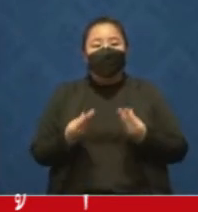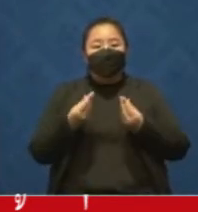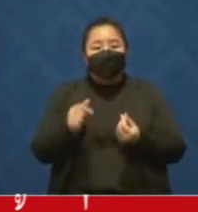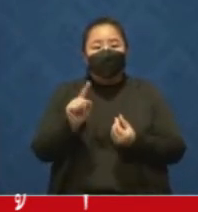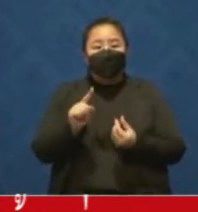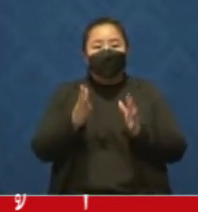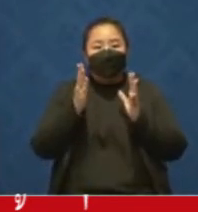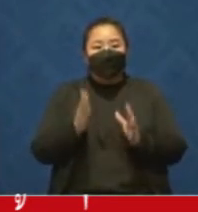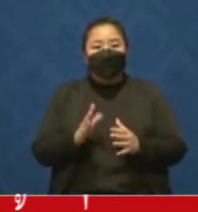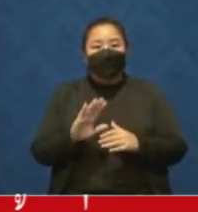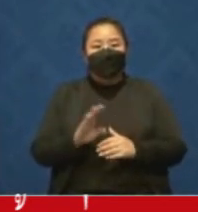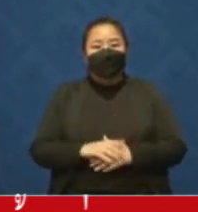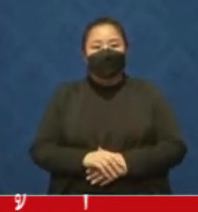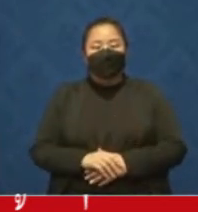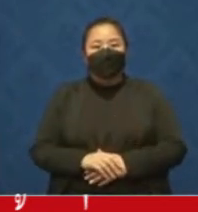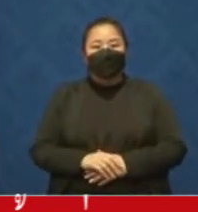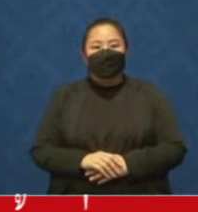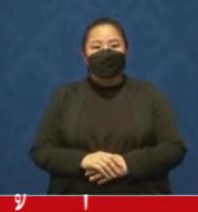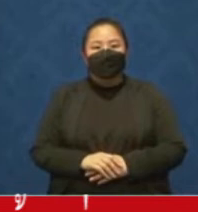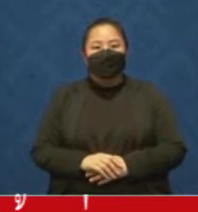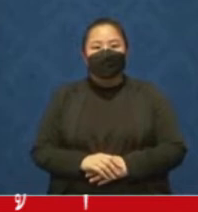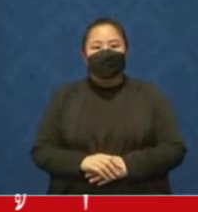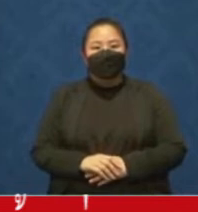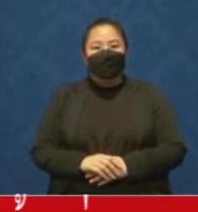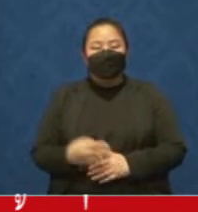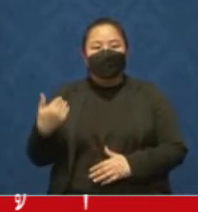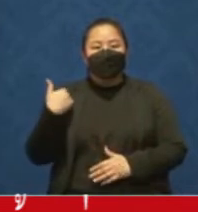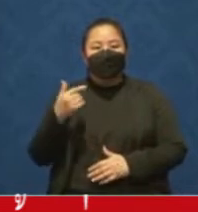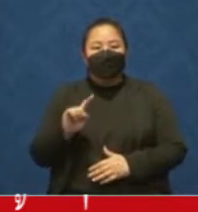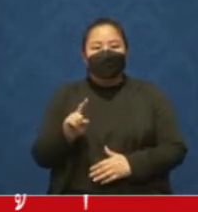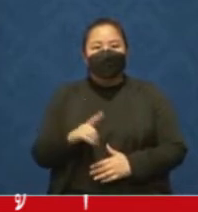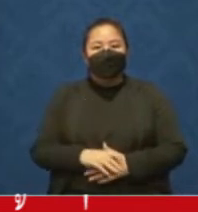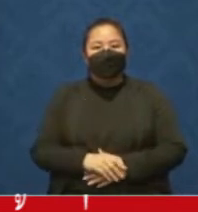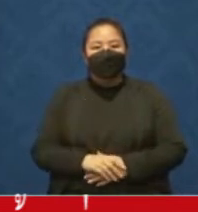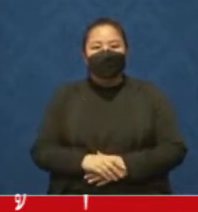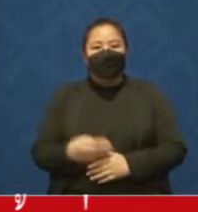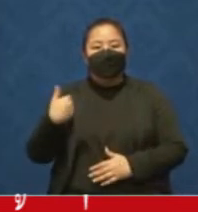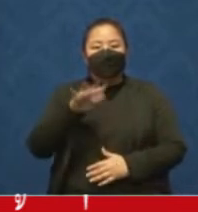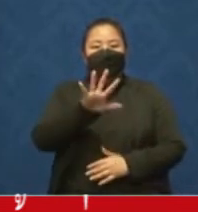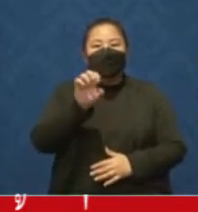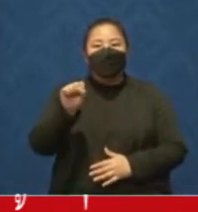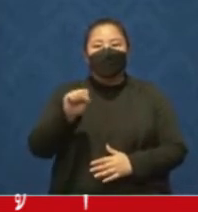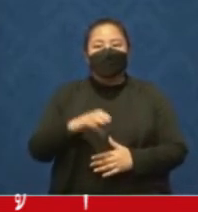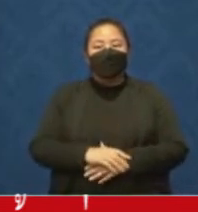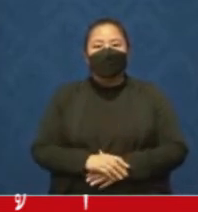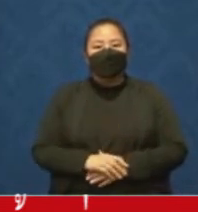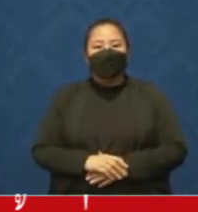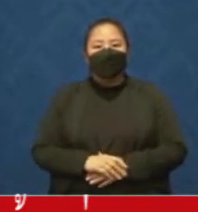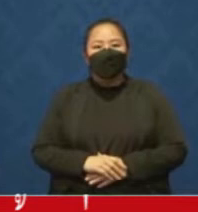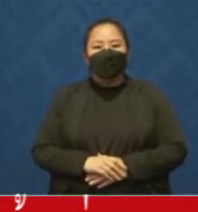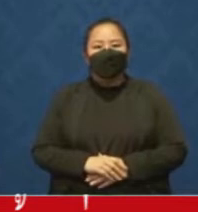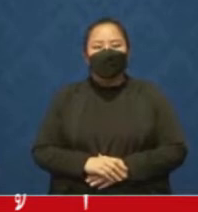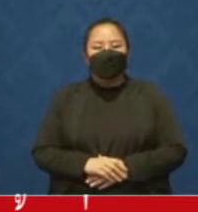ของผู้ติดเช้อทั้หมดซึ่งมีถึง 6,500,000แต่ตามคาดการ